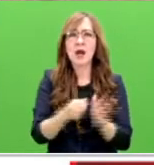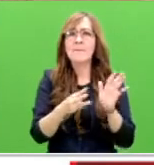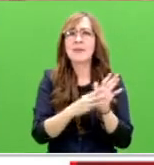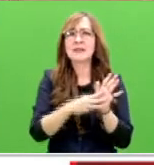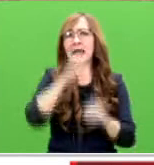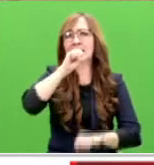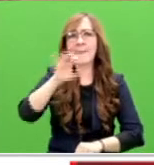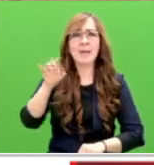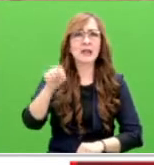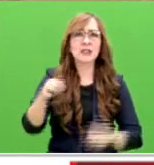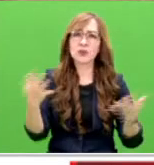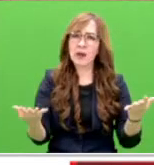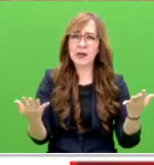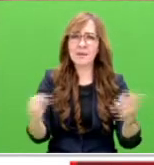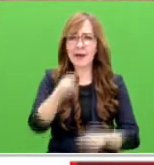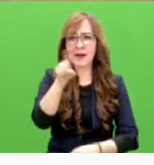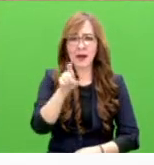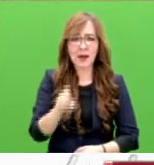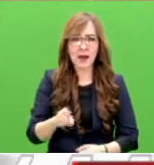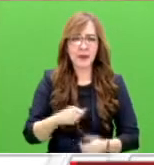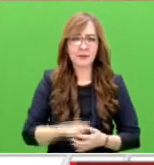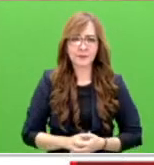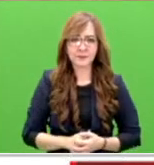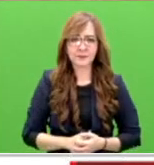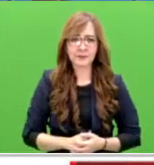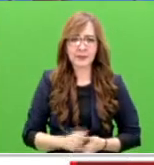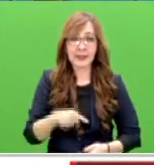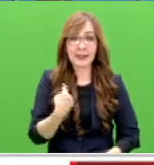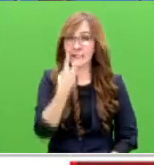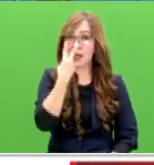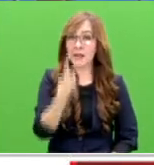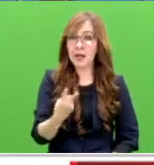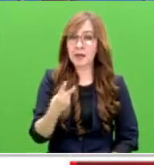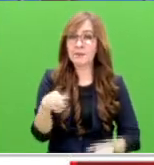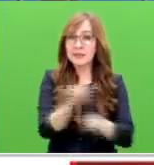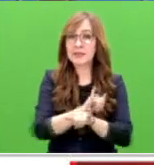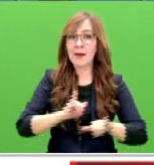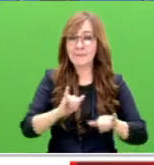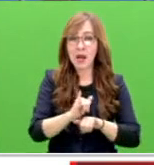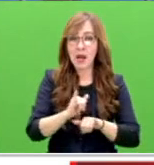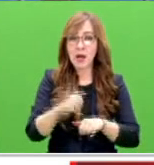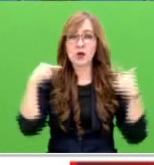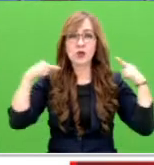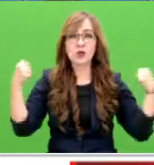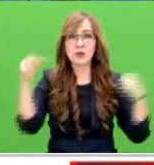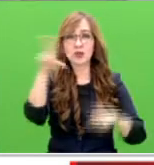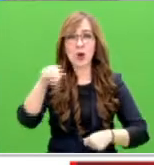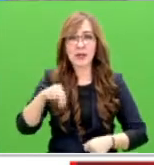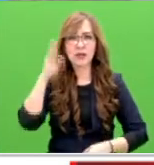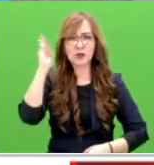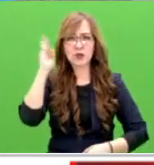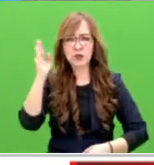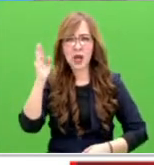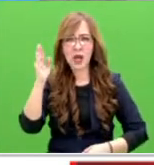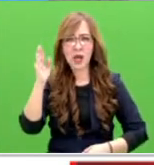ini, Endra? Gimana, Taris? Bisa diulang, Li? Ya, tadi kan kita lihat bersama, ini sudah menjadi perhatian Gubernur Jawa Barat, Ridwan Kamil, yang memberikan